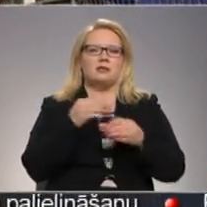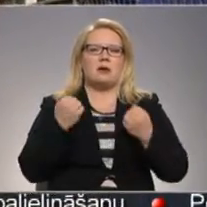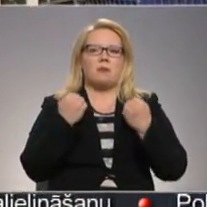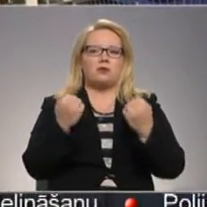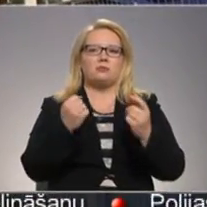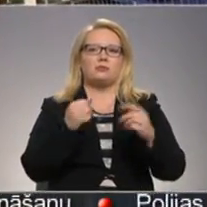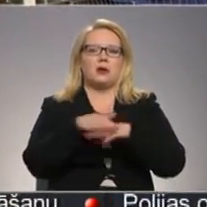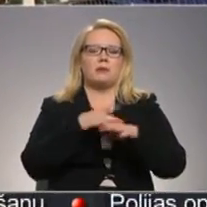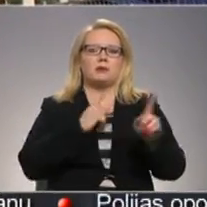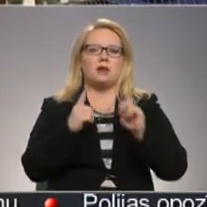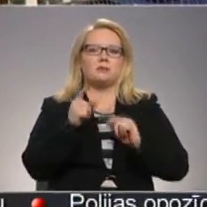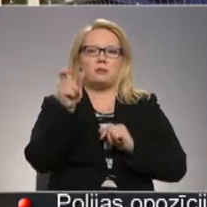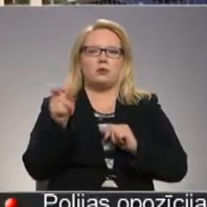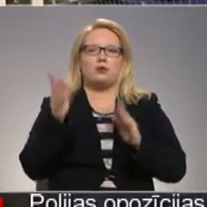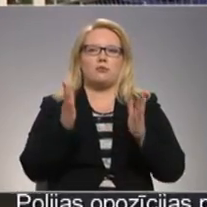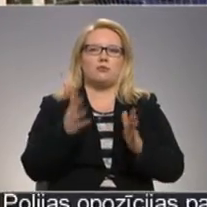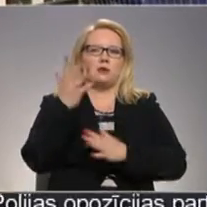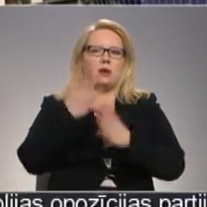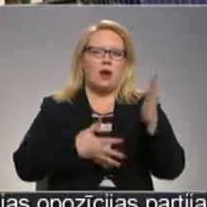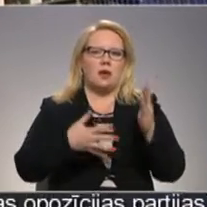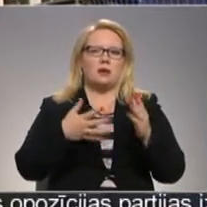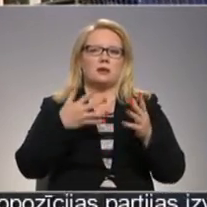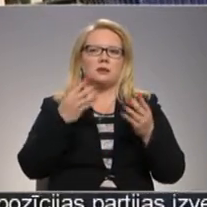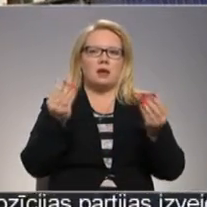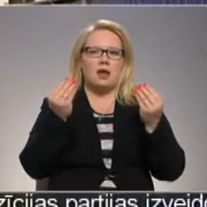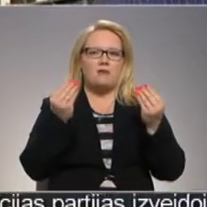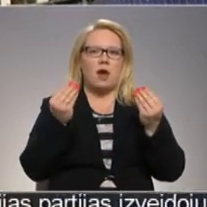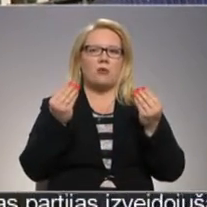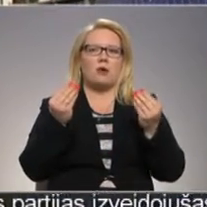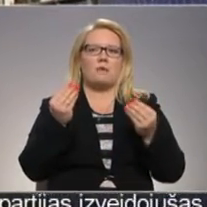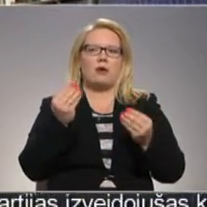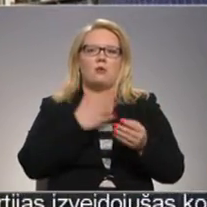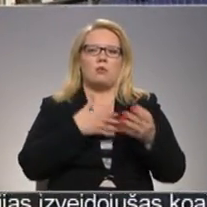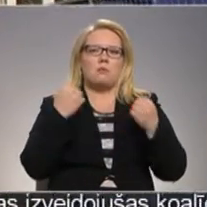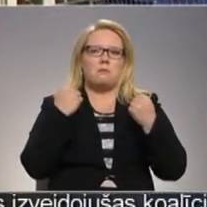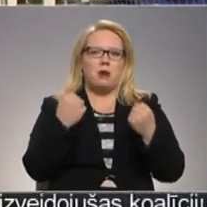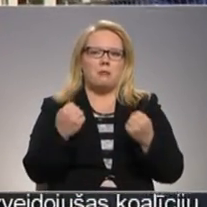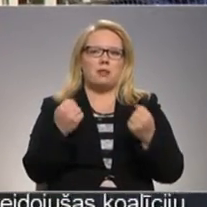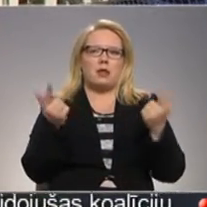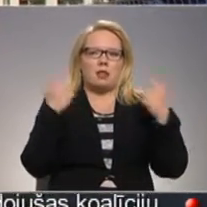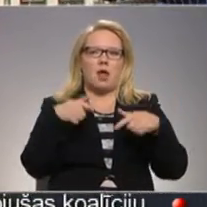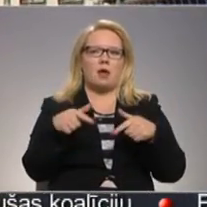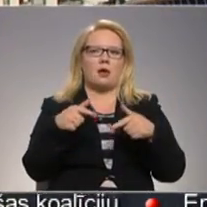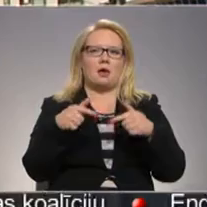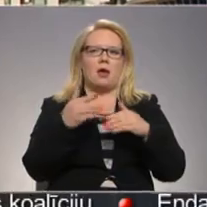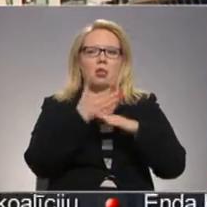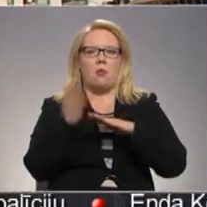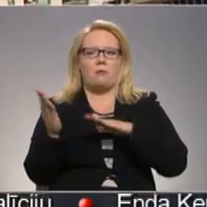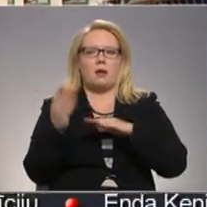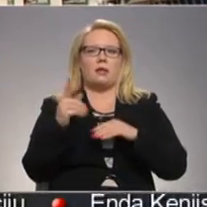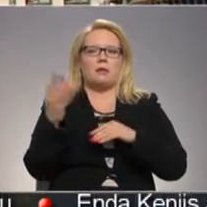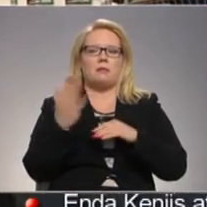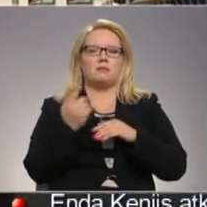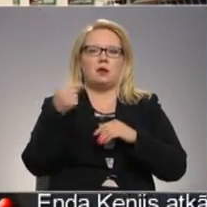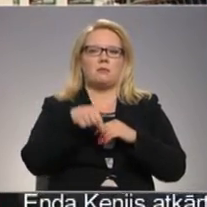sabiedriskā transporta pasažieriem, būs jārēķinās ar ievērojamu, diezgan pamatīgu laika nobīdi, pirms viņi nonāk